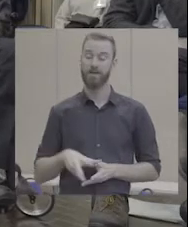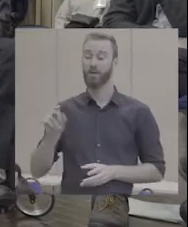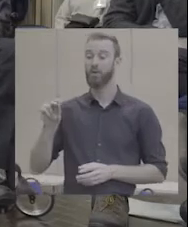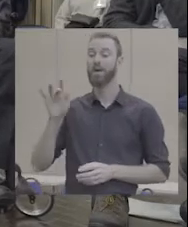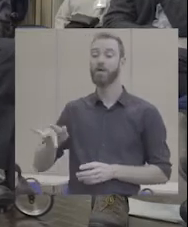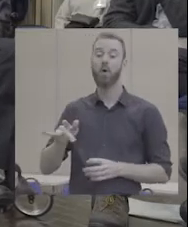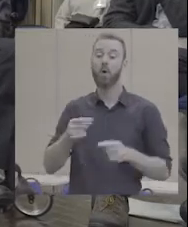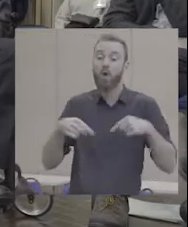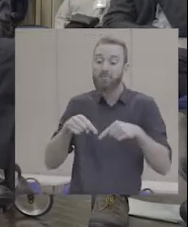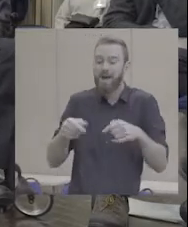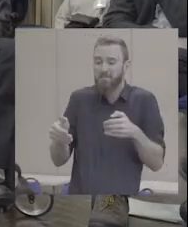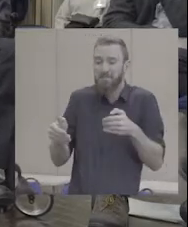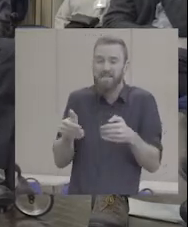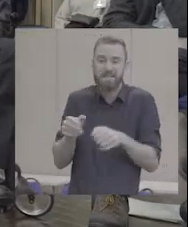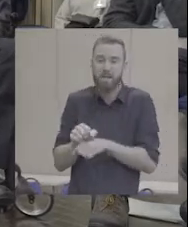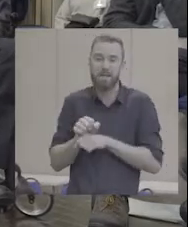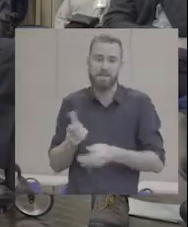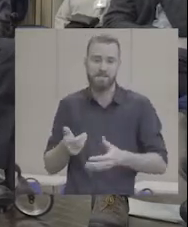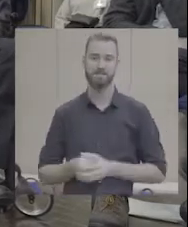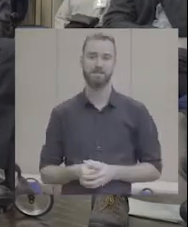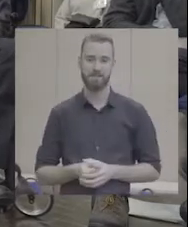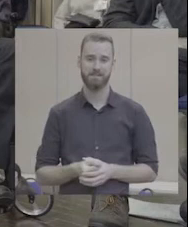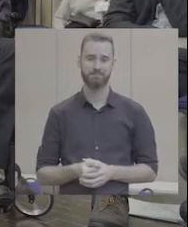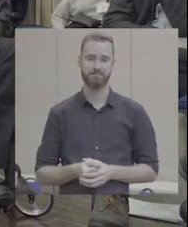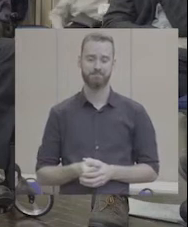Non, parce que les logements sont trop petits.